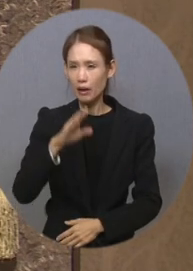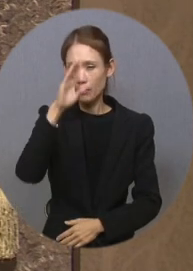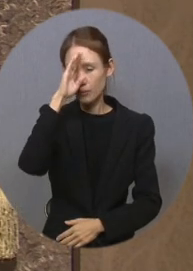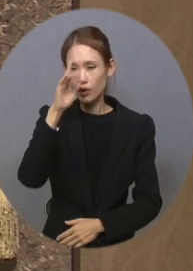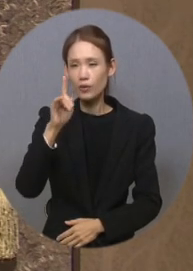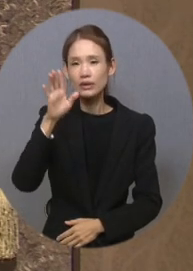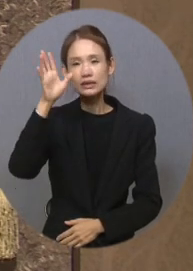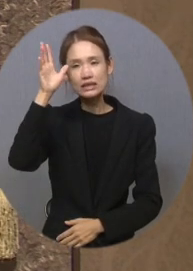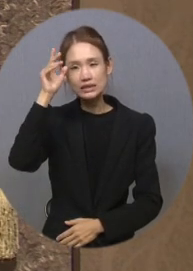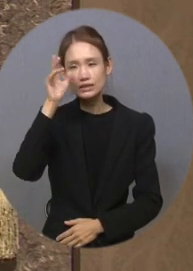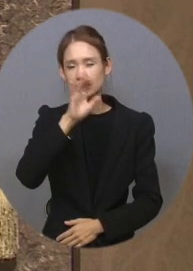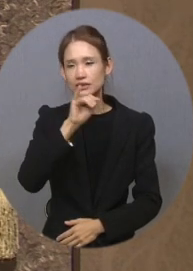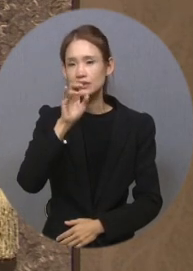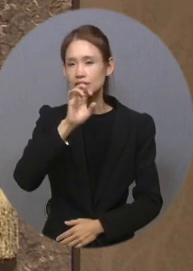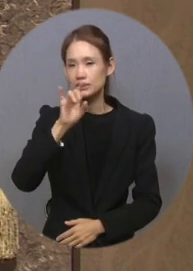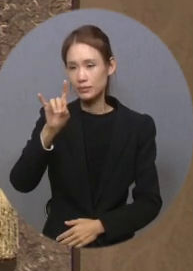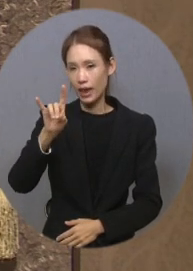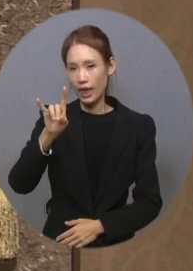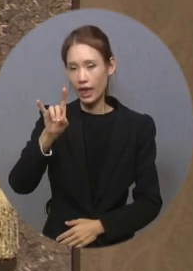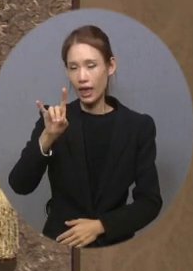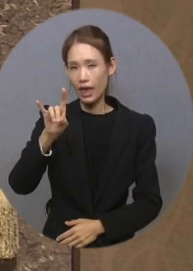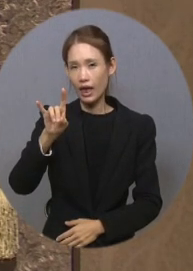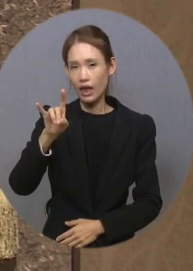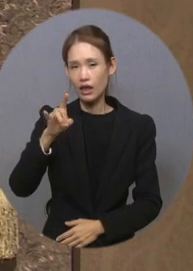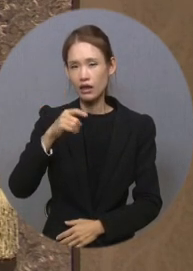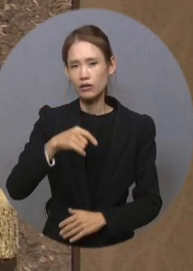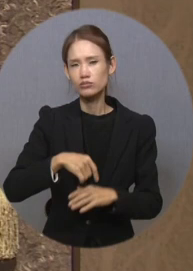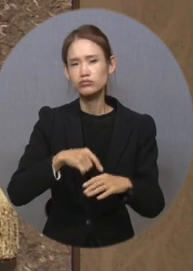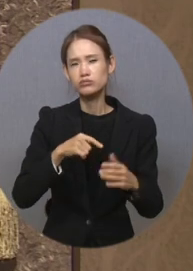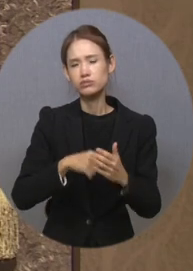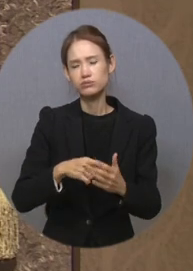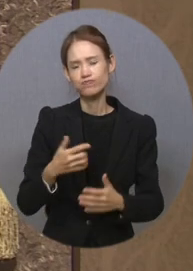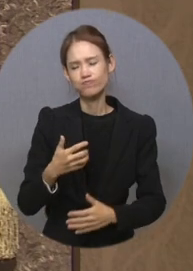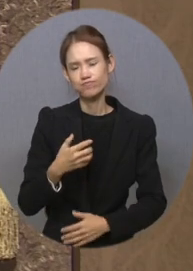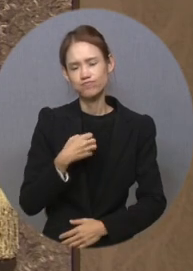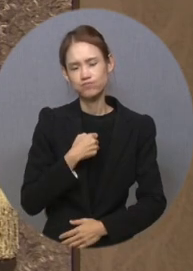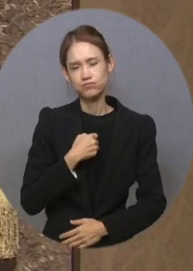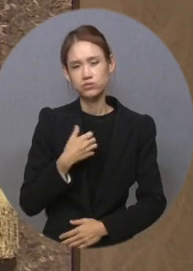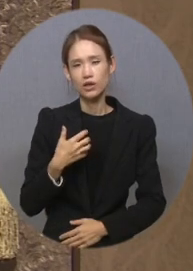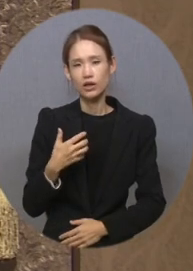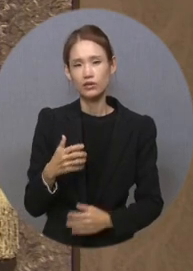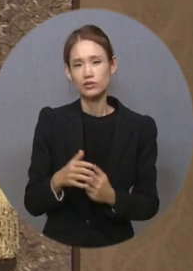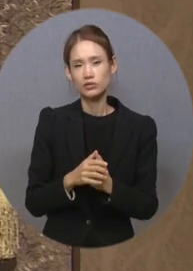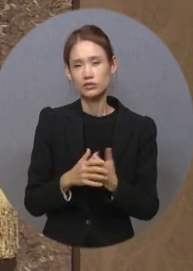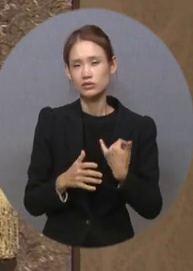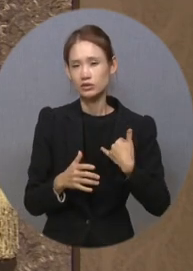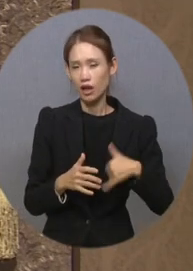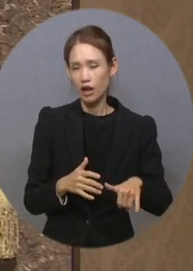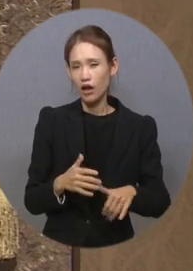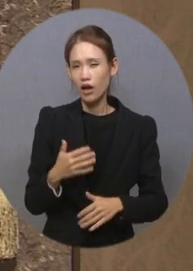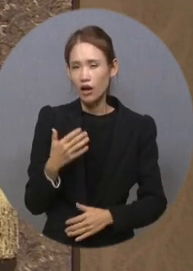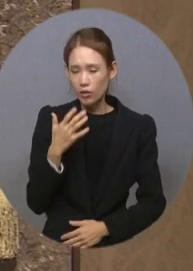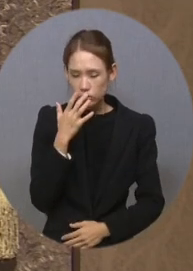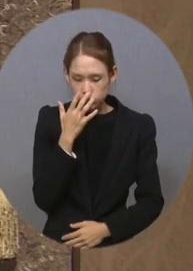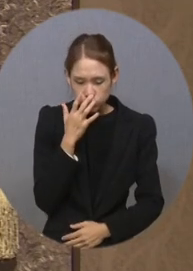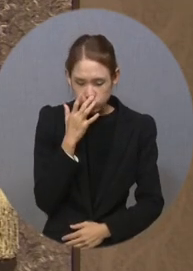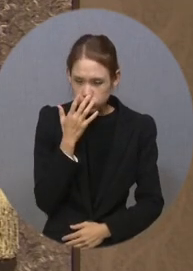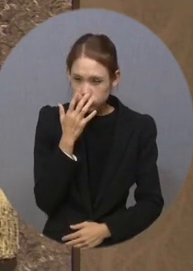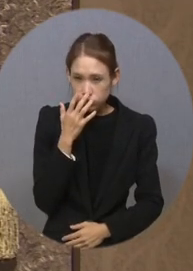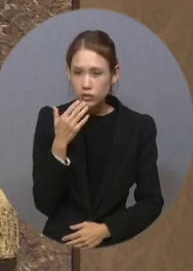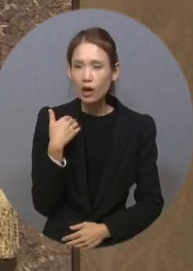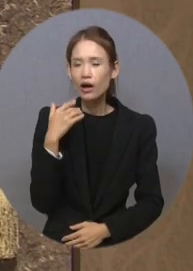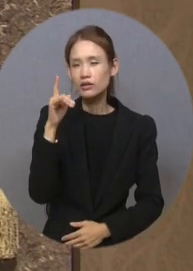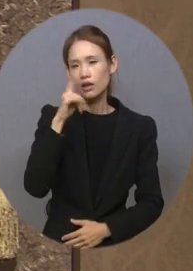치매라고 생각합니다. 그렇죠. 국가, 가슴 아픈. 네. 그렇죠. 그거는 뭐 자녀도 몰라보는 아주 나쁜 질병이죠.